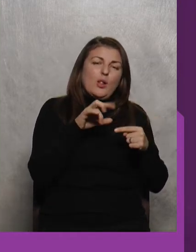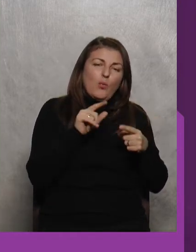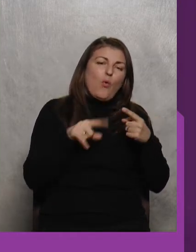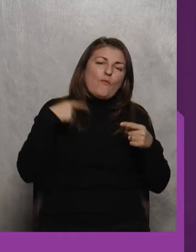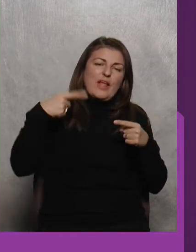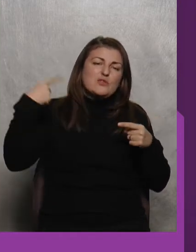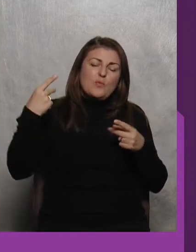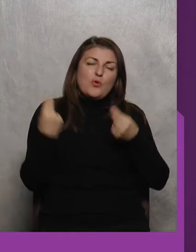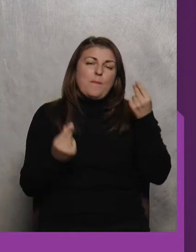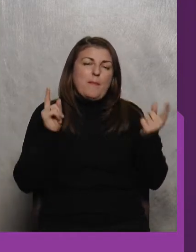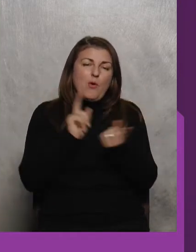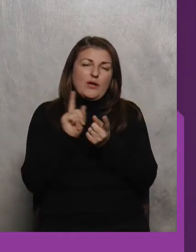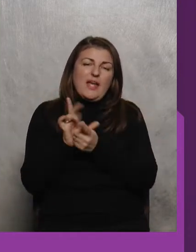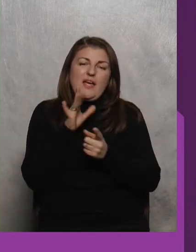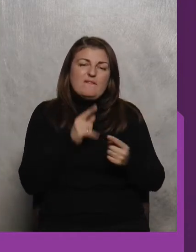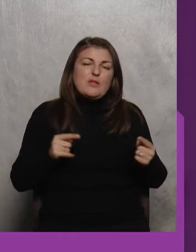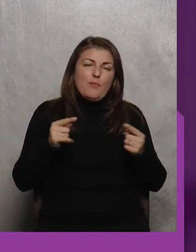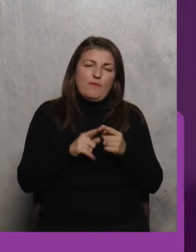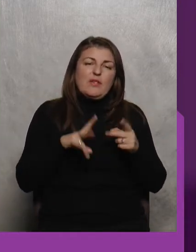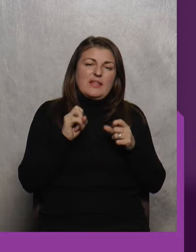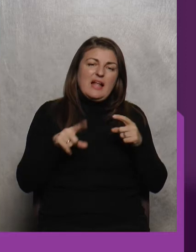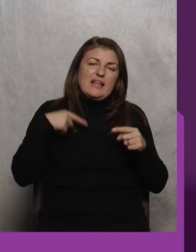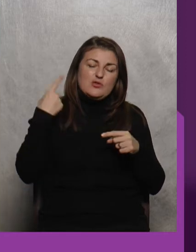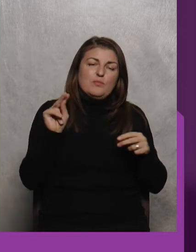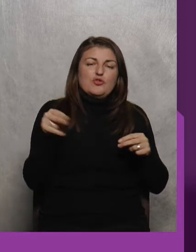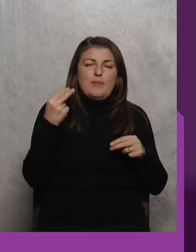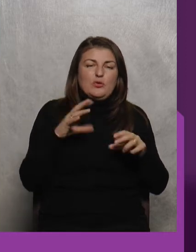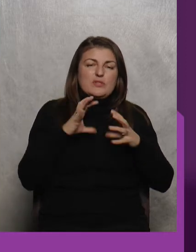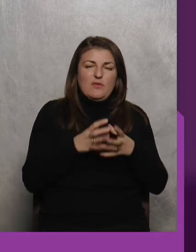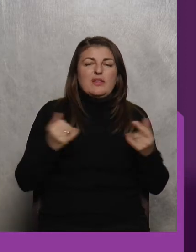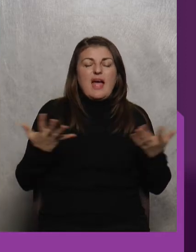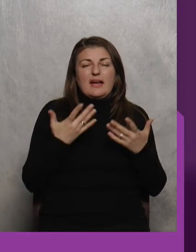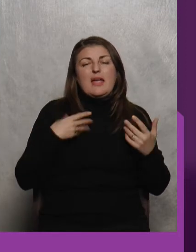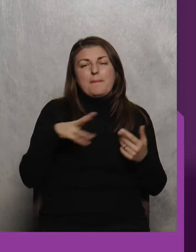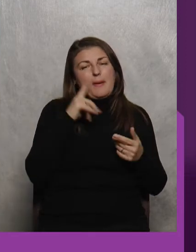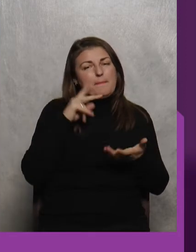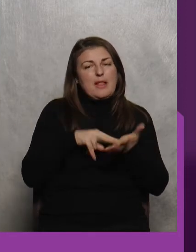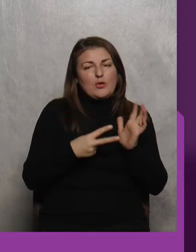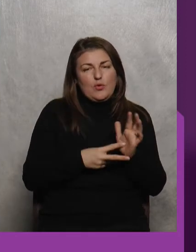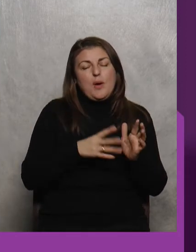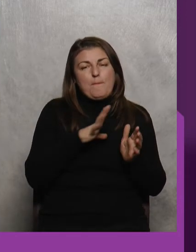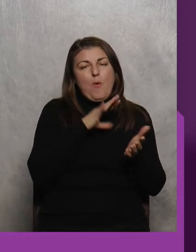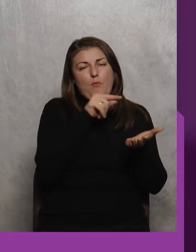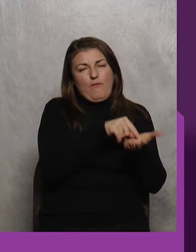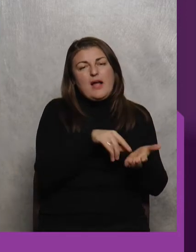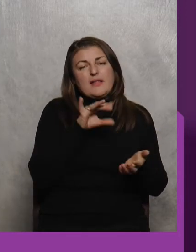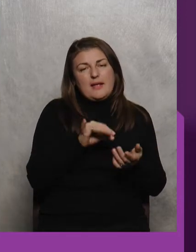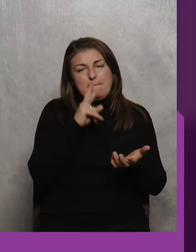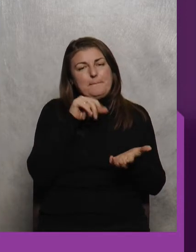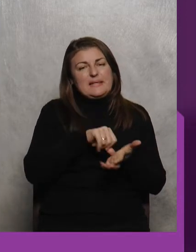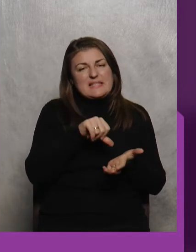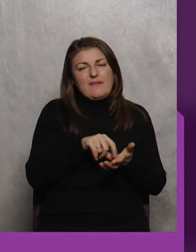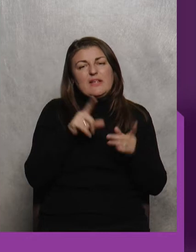наступних поєдинках і, відповідно, на наступному чемпіонаті світу, на який ми плануємо побувати і